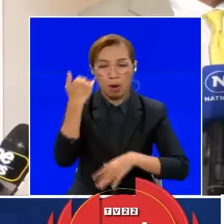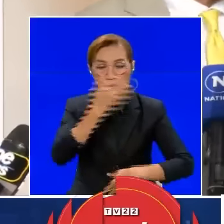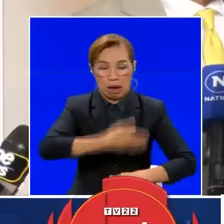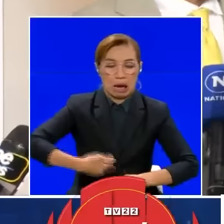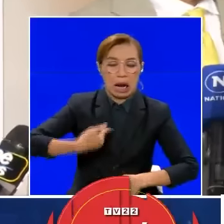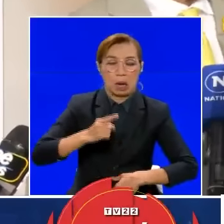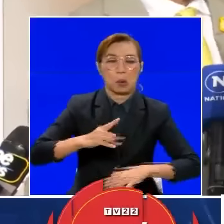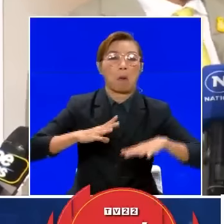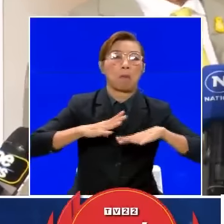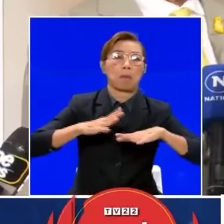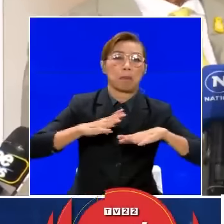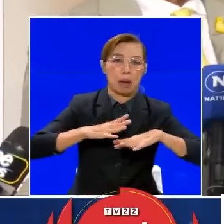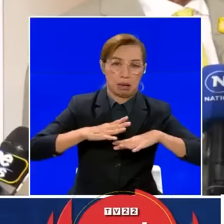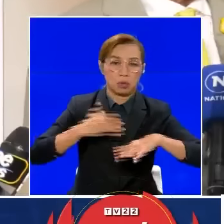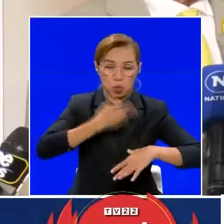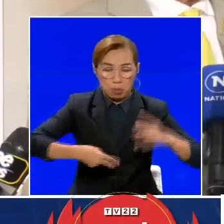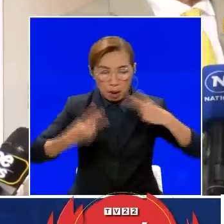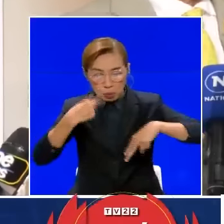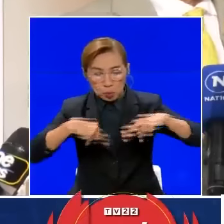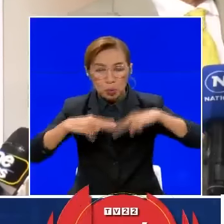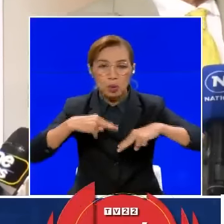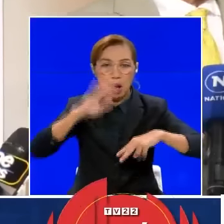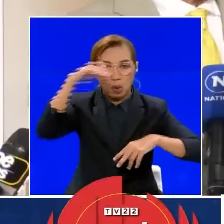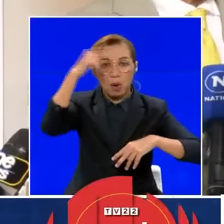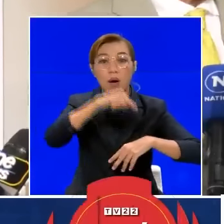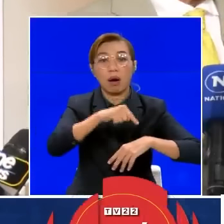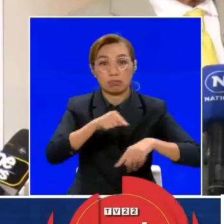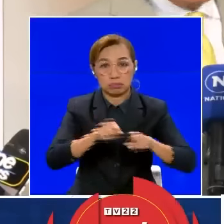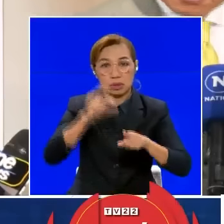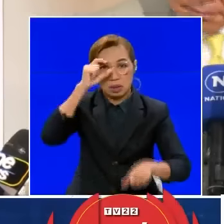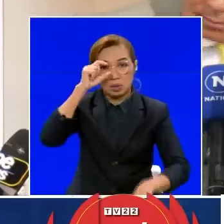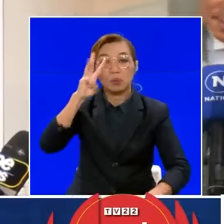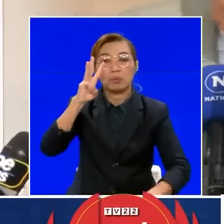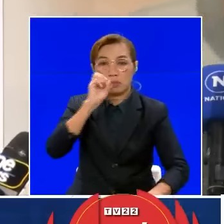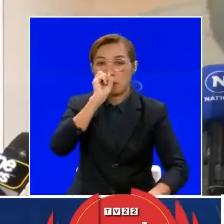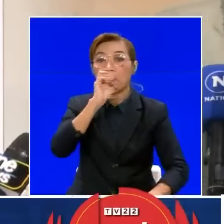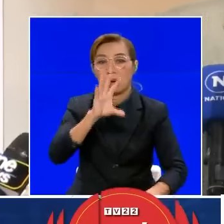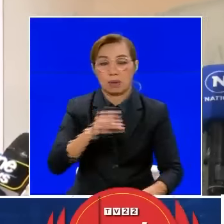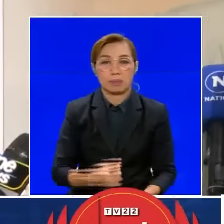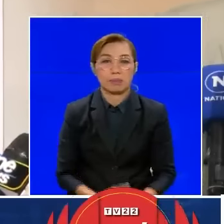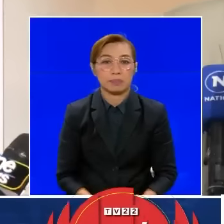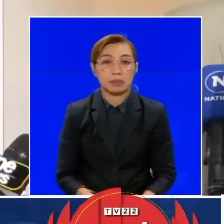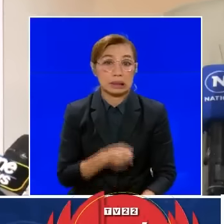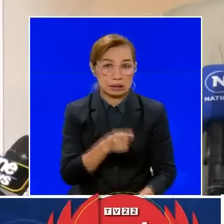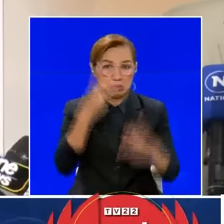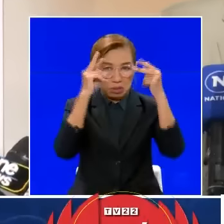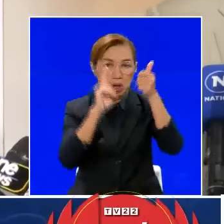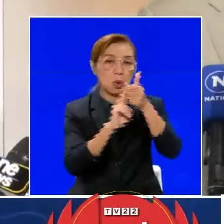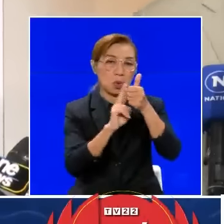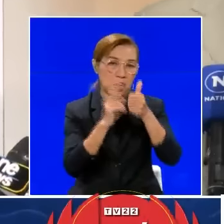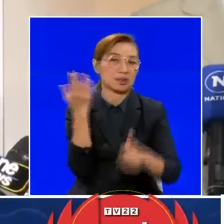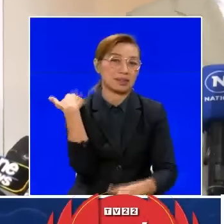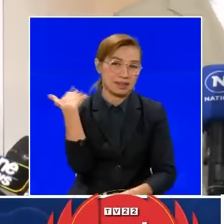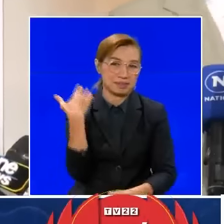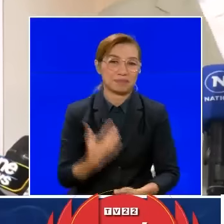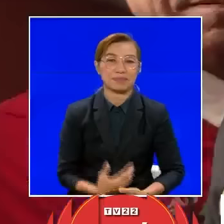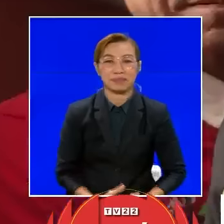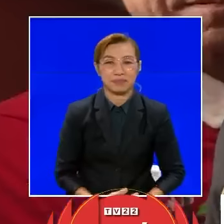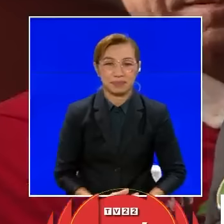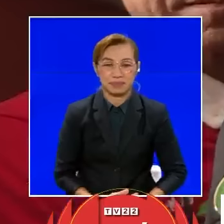แล้วก็ดูแลเรื่องสุขภาพของตัวเองก่อนก็เป็นการยืนยันจากอาจารย์วิษณุเครืองามนะคะอดีตรองนายกรัฐมนตรีค่ะ